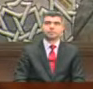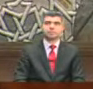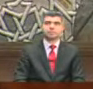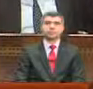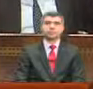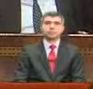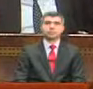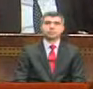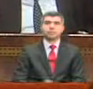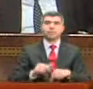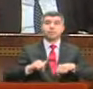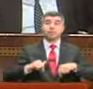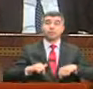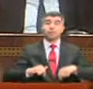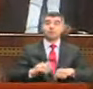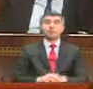سيد وزير،